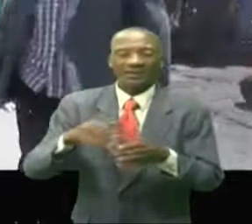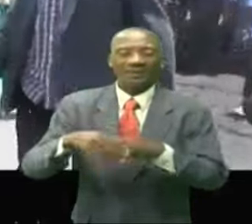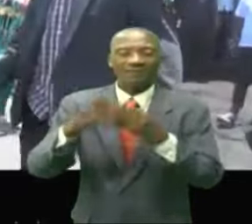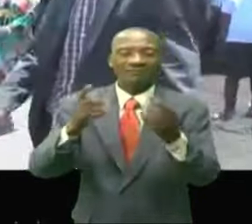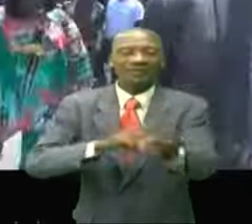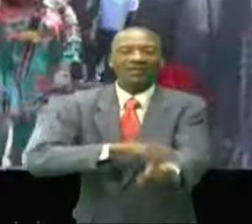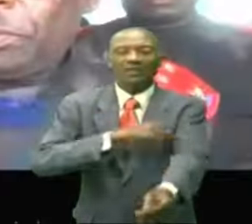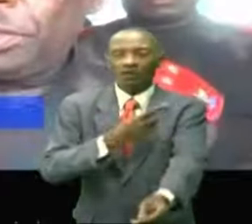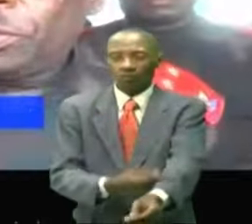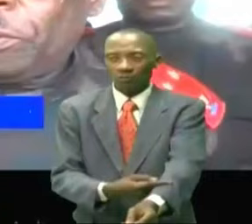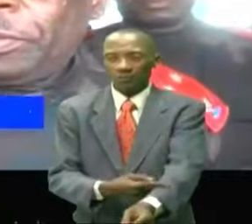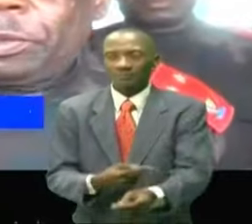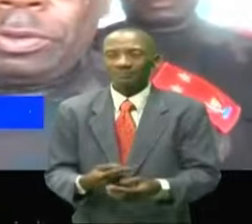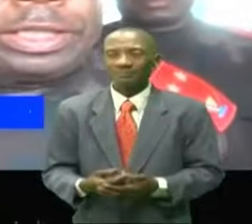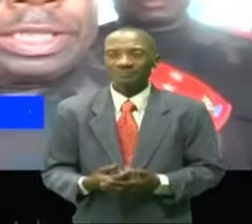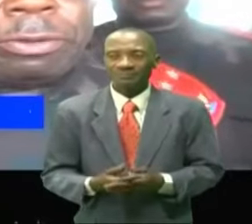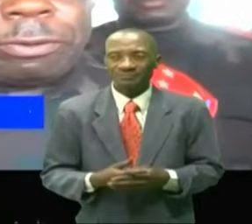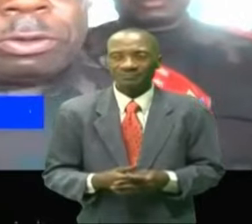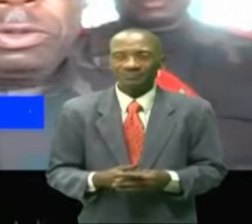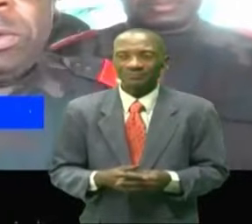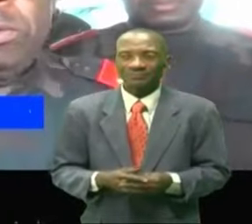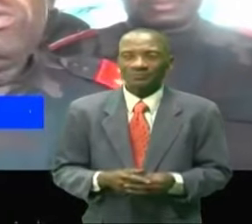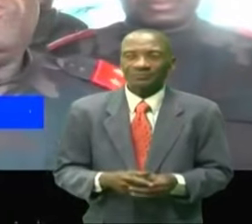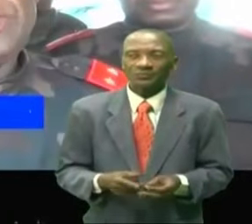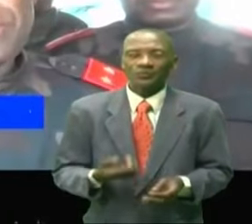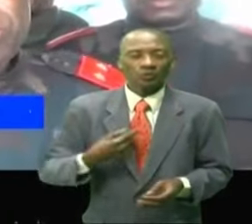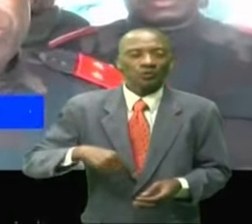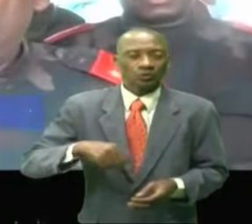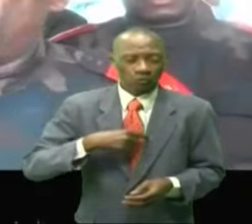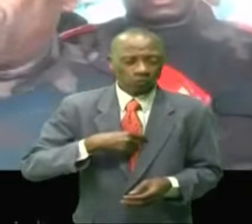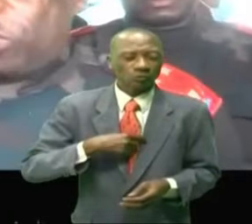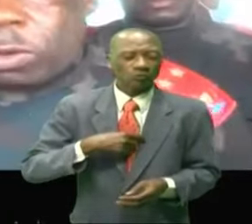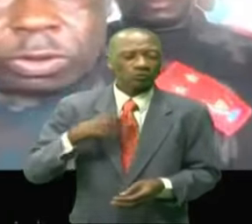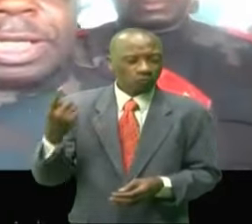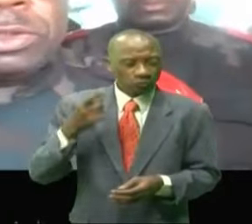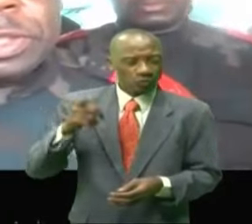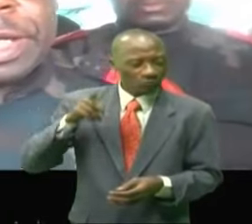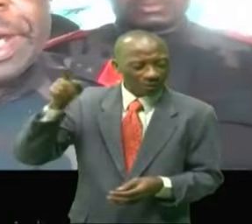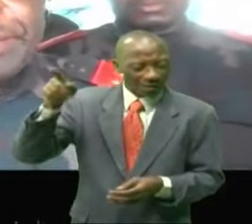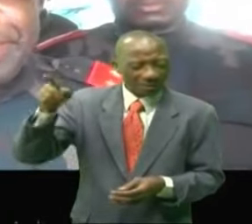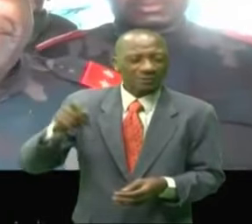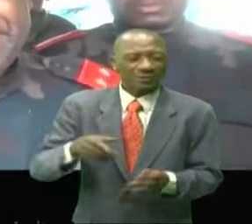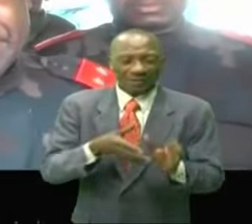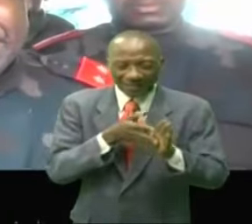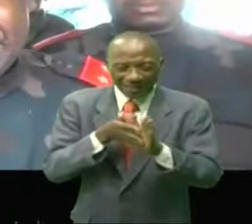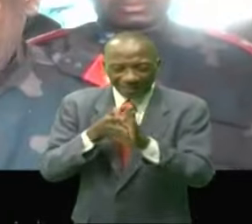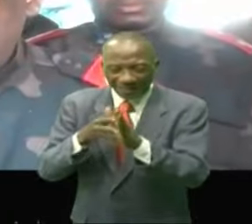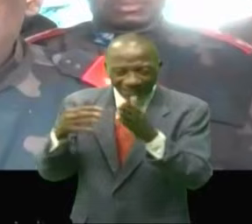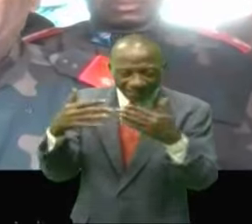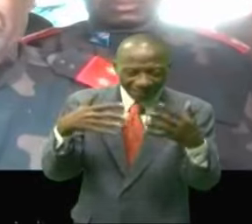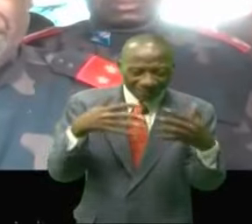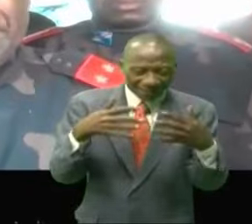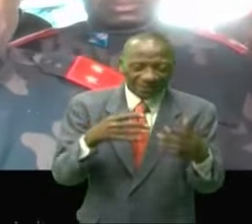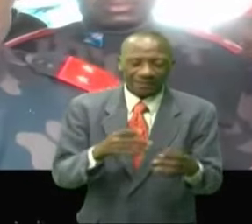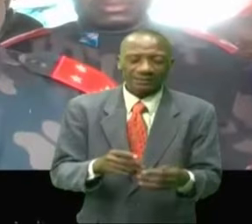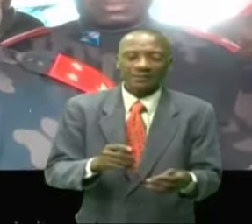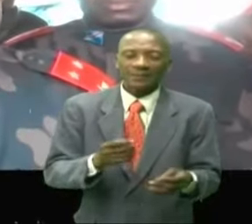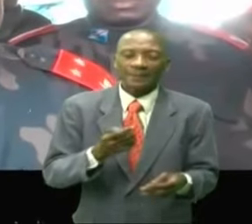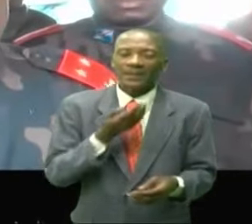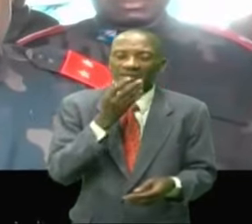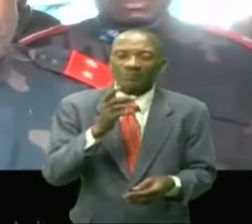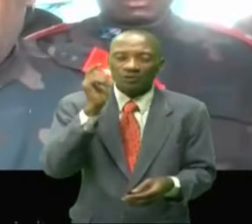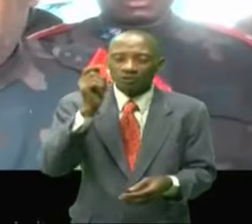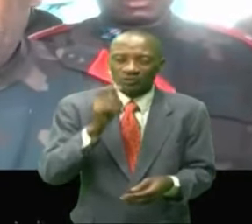une assistance. Nous qui sommes tout l'État au front, nous nous blessons, nous mourons. Et lorsque un ami est blessé, il faut le visiter pour